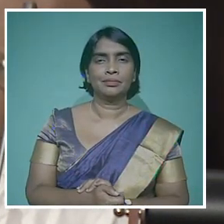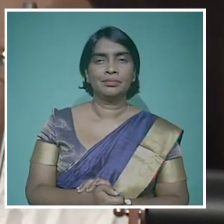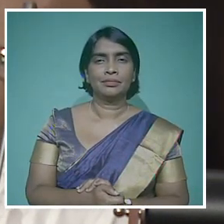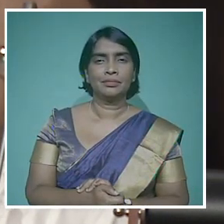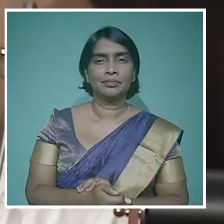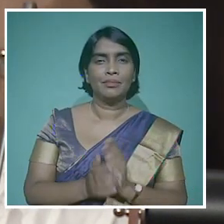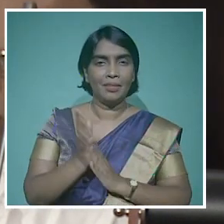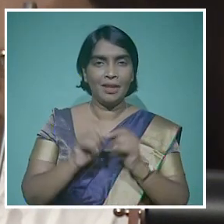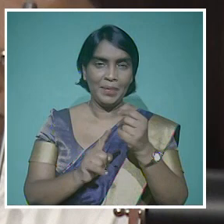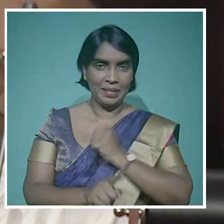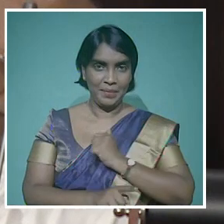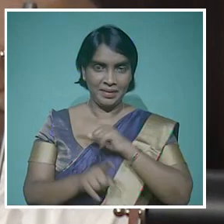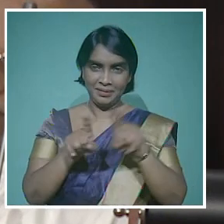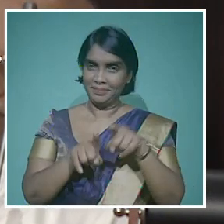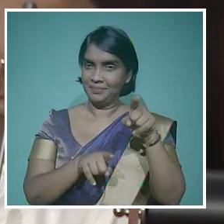මන්ත්‍රීතුමා කැමති වාගේ.